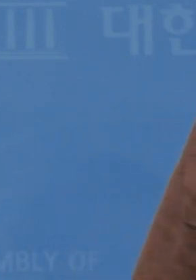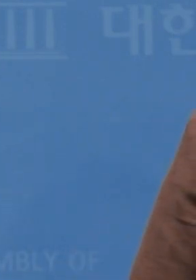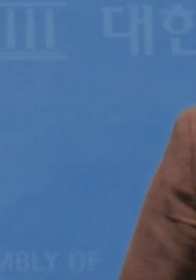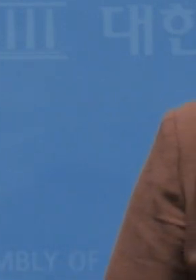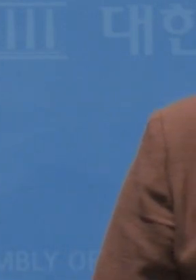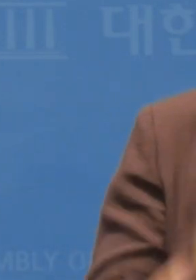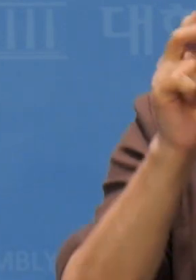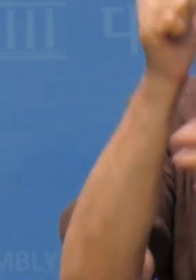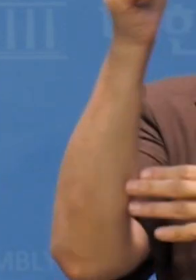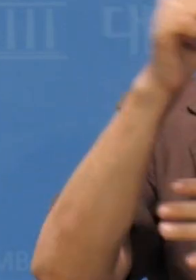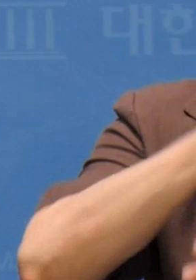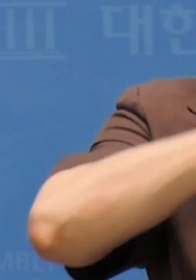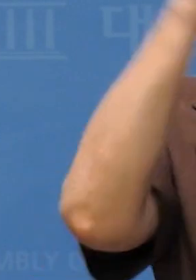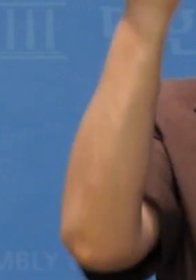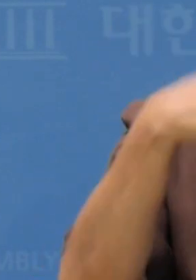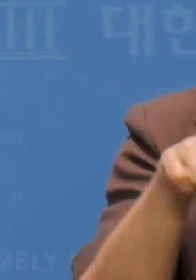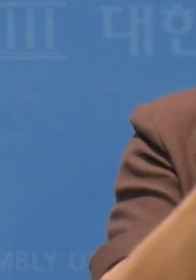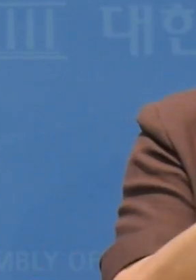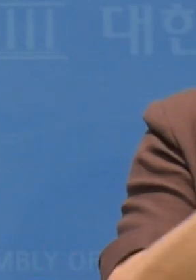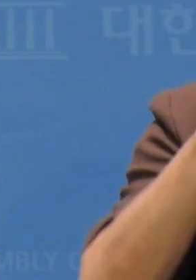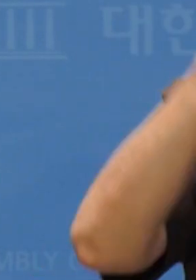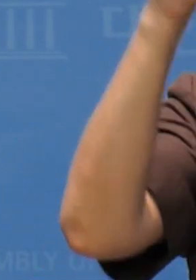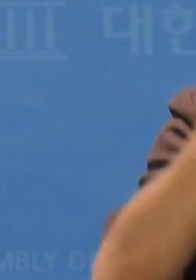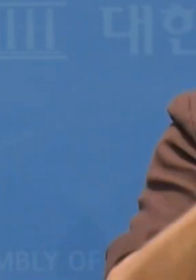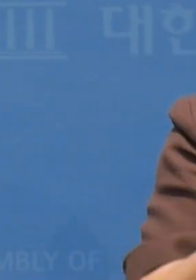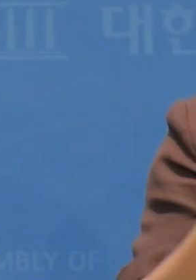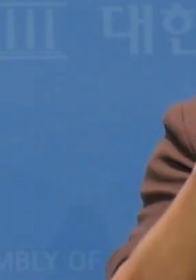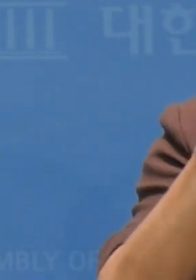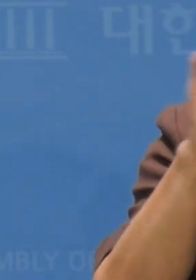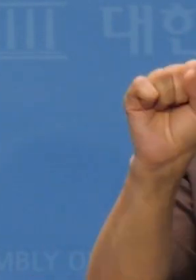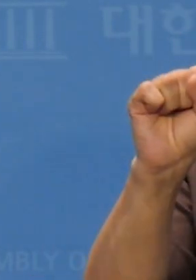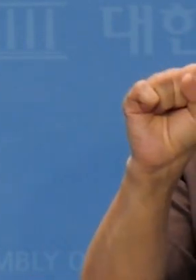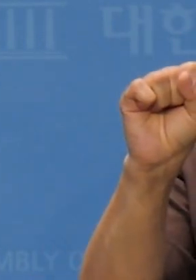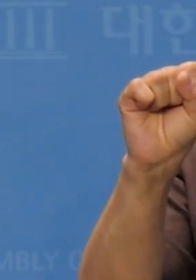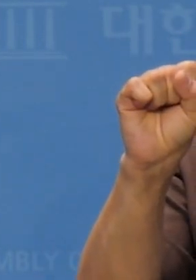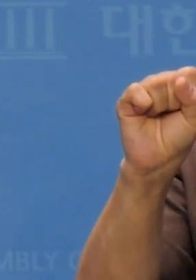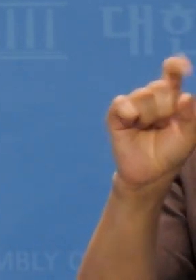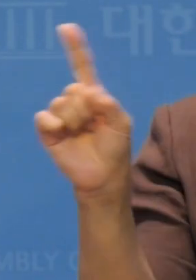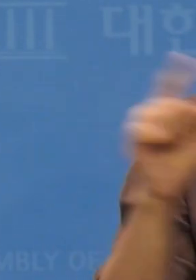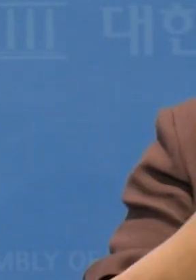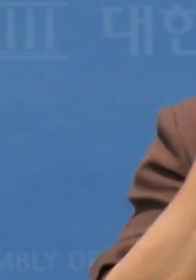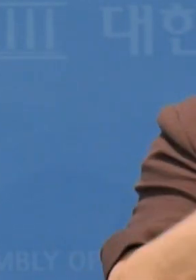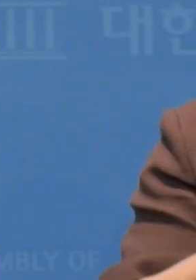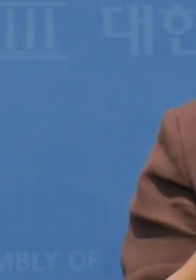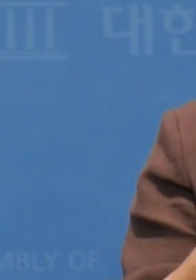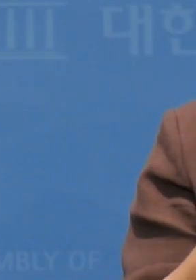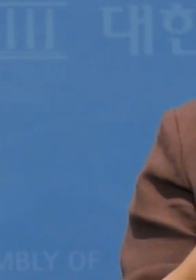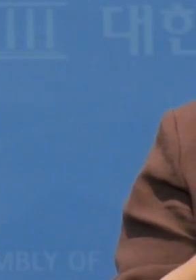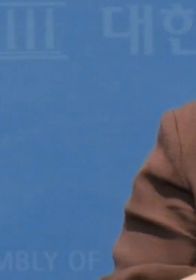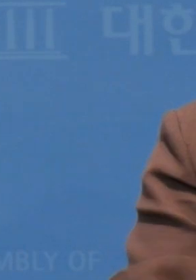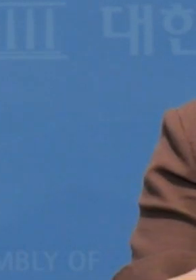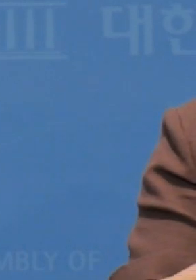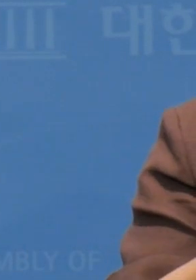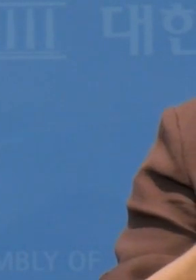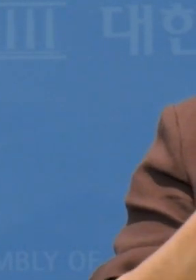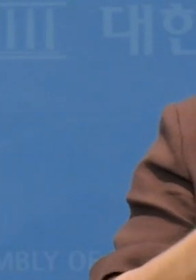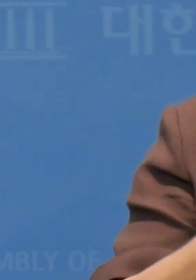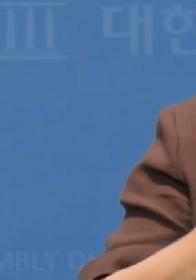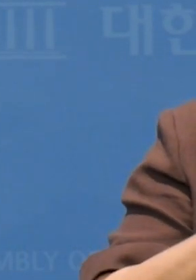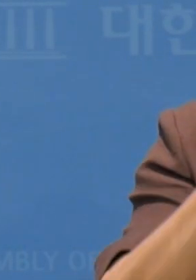사장 선출을 둘러산 KBS 난맥상은 어떤 논리나 어떤 명분으로도